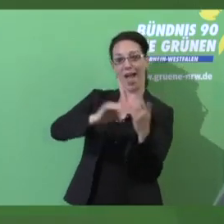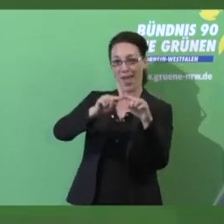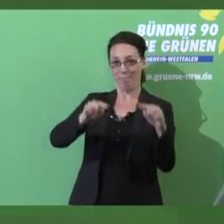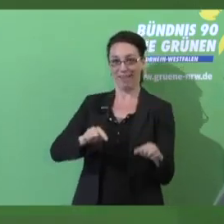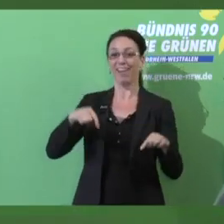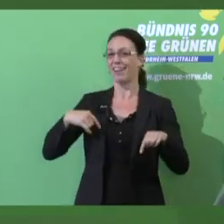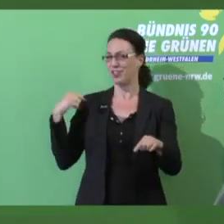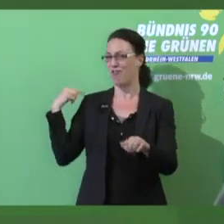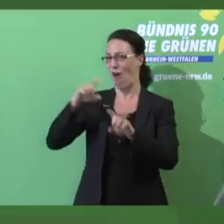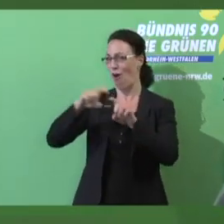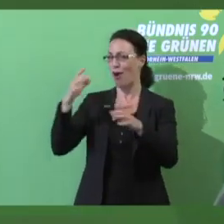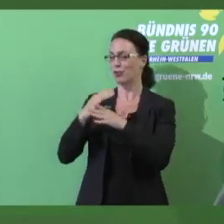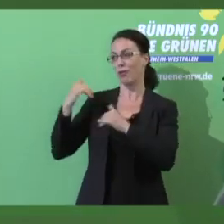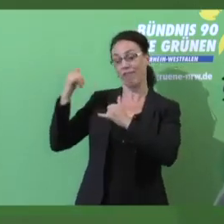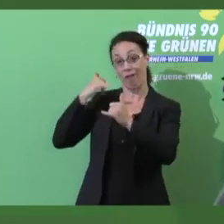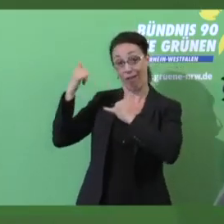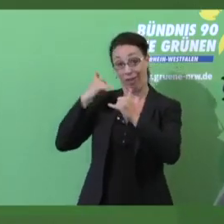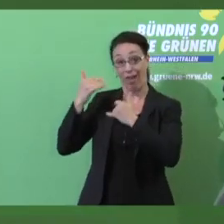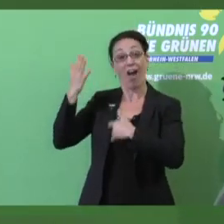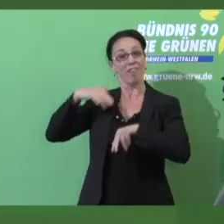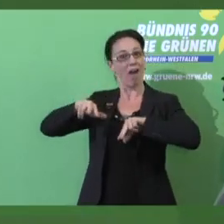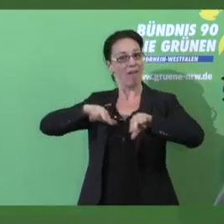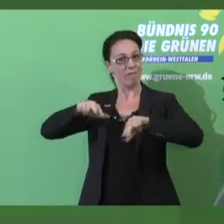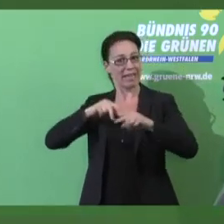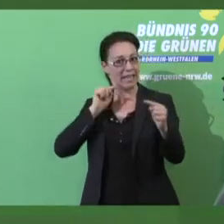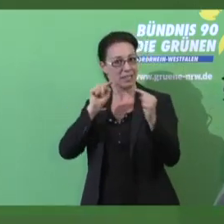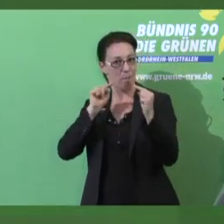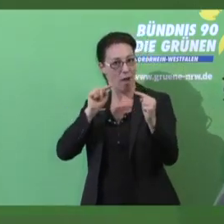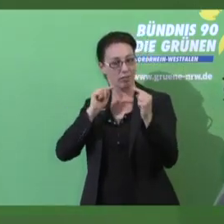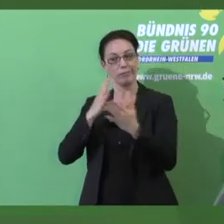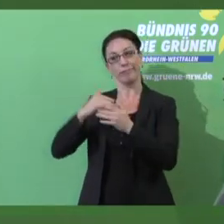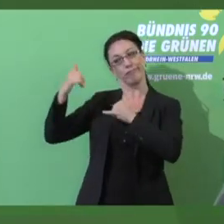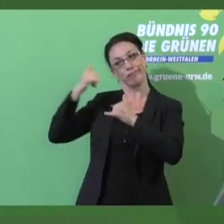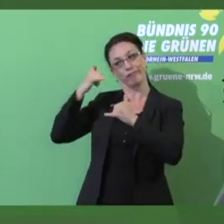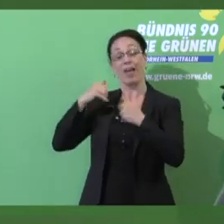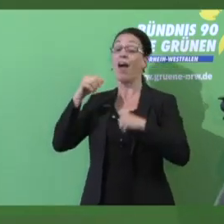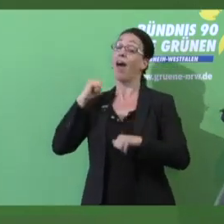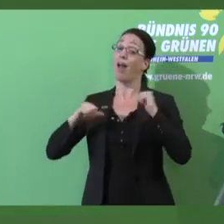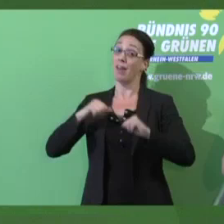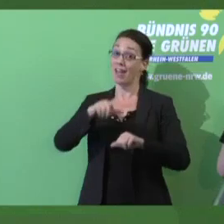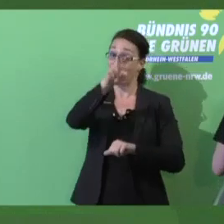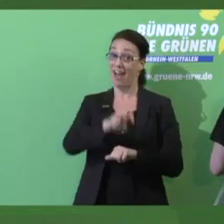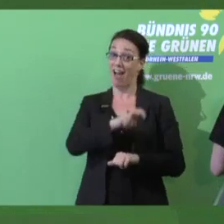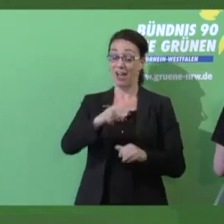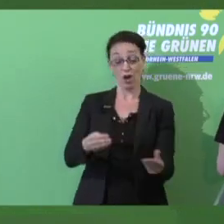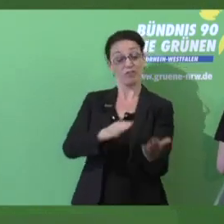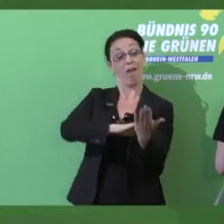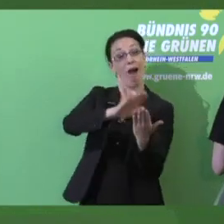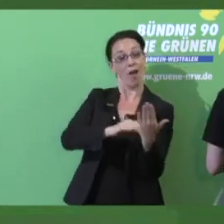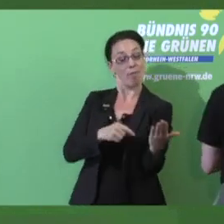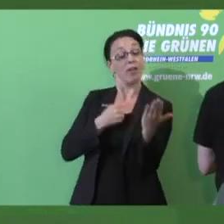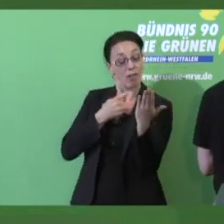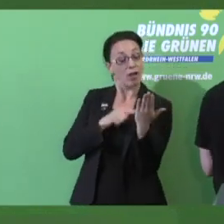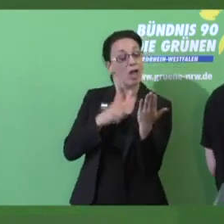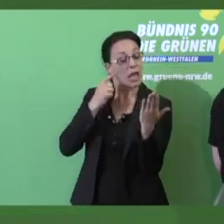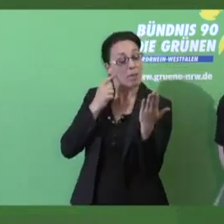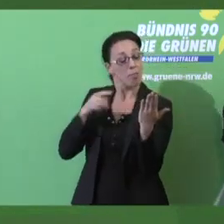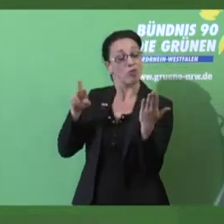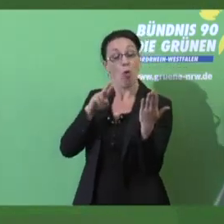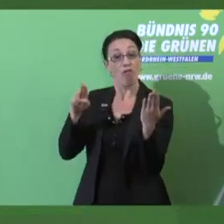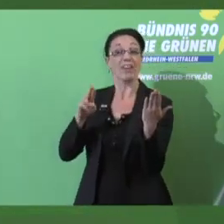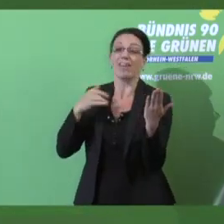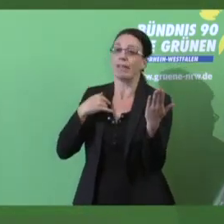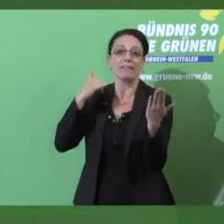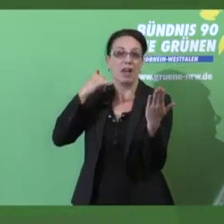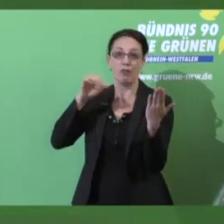mit ihm telefoniert. Da war Bundestagsverkehrsdebatte, hat Toni geredet. Da lag er gerade noch im Krankenhaus, hatte das iPad vor sich und sagte, ja, jetzt redet gerade der Hofreiter, jetzt kann ich nicht telefonieren, ruf mal gleich